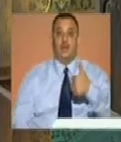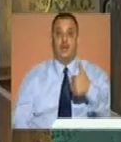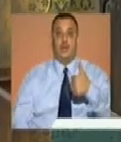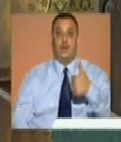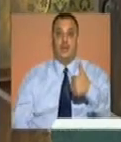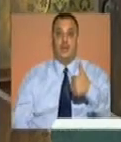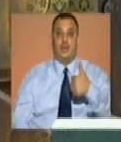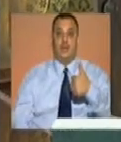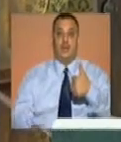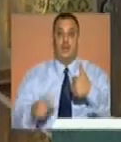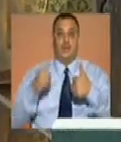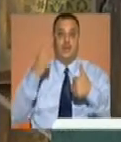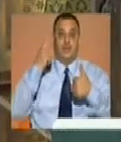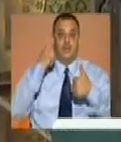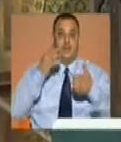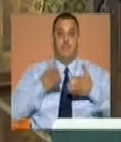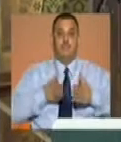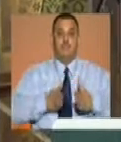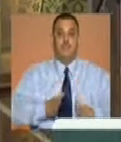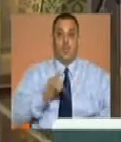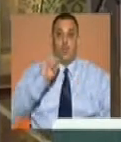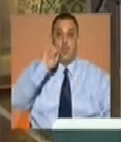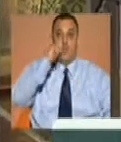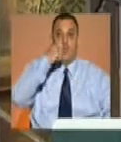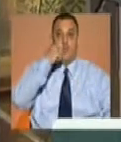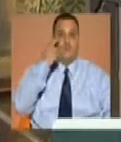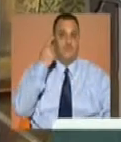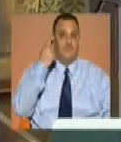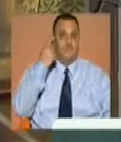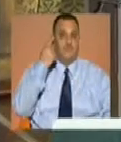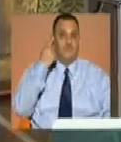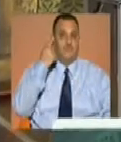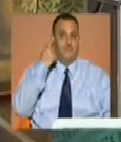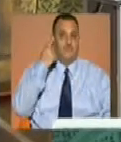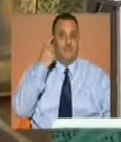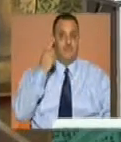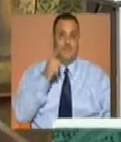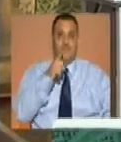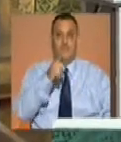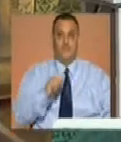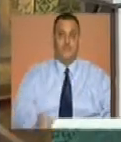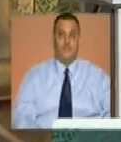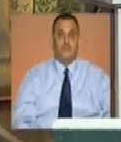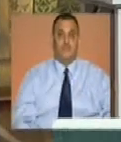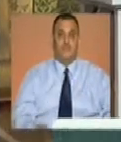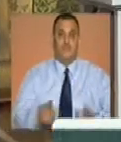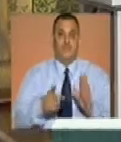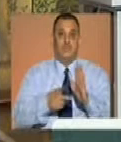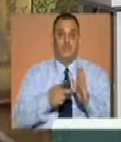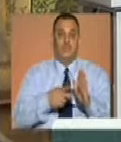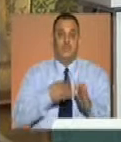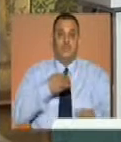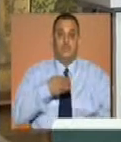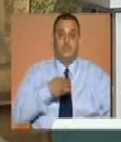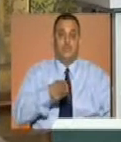أو 14 ولد في المستشفى بس ما كنت بالغة يا شيخ، وكان دخل علي